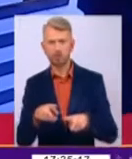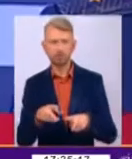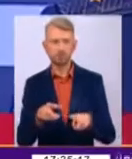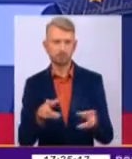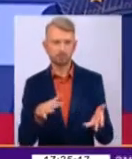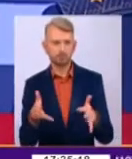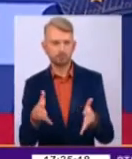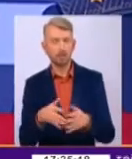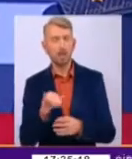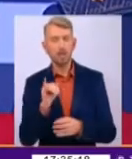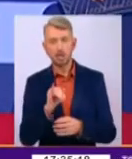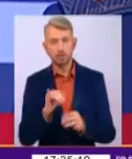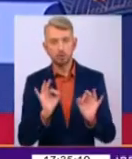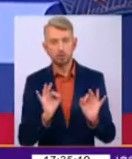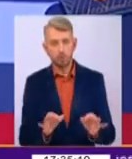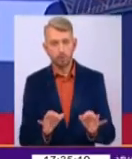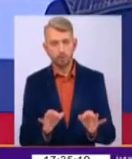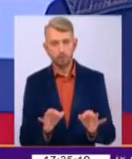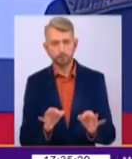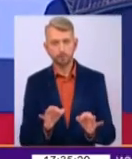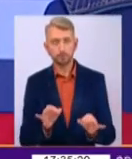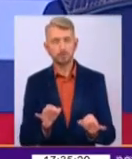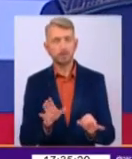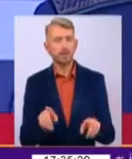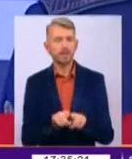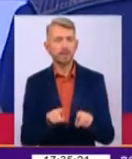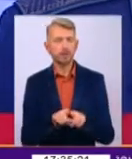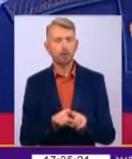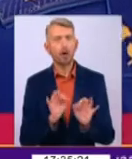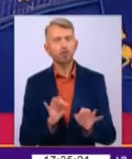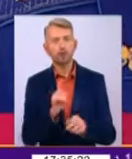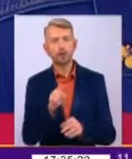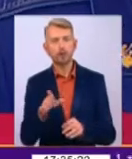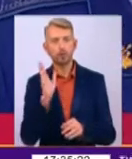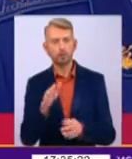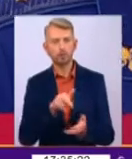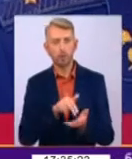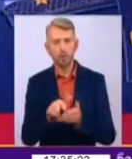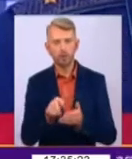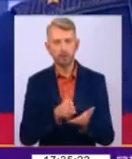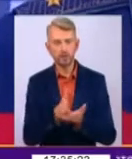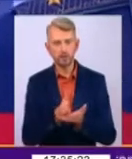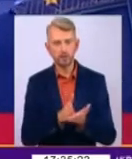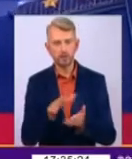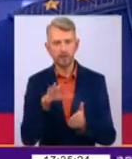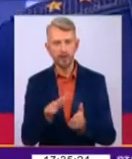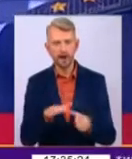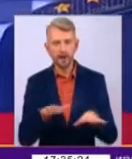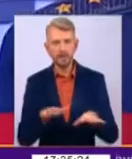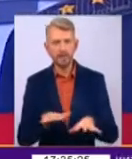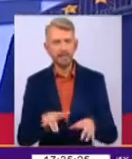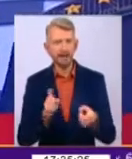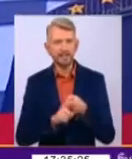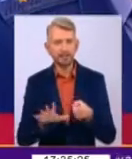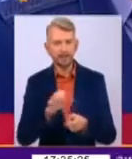більш-менш. І безумовно, все рівно, хоча вони будуть проходити службу в місцях, не